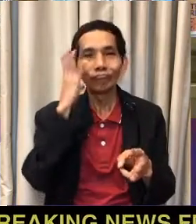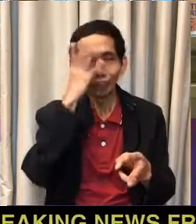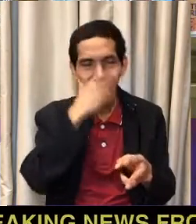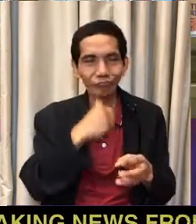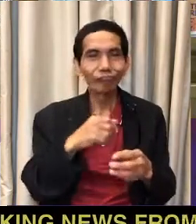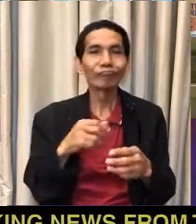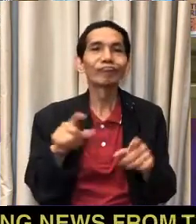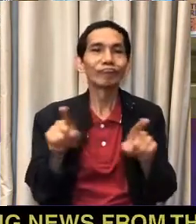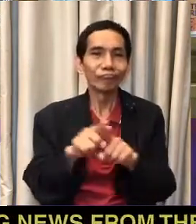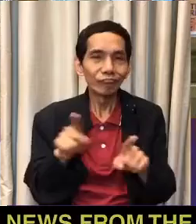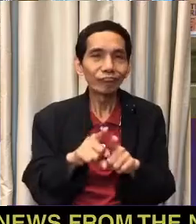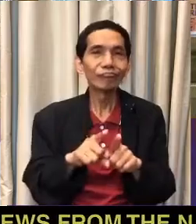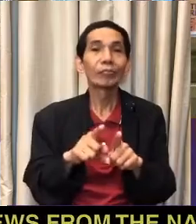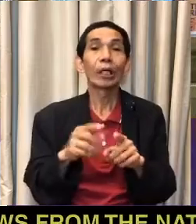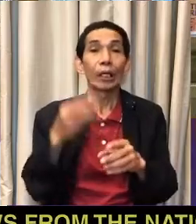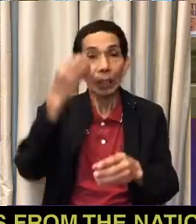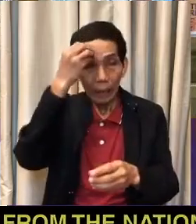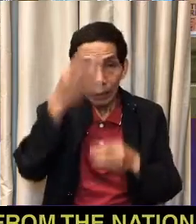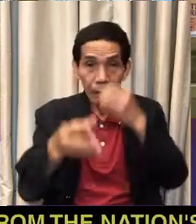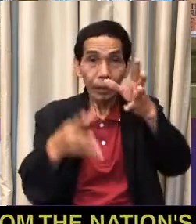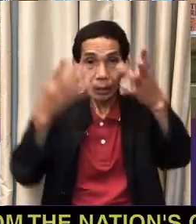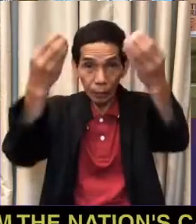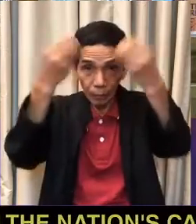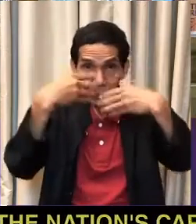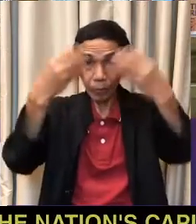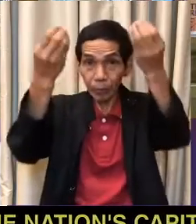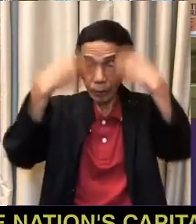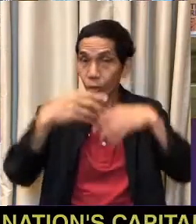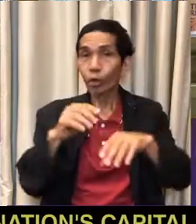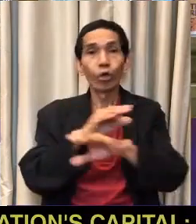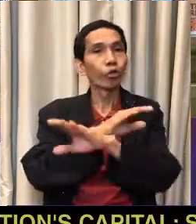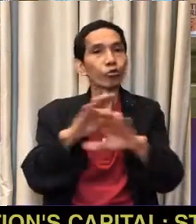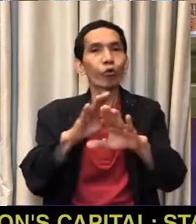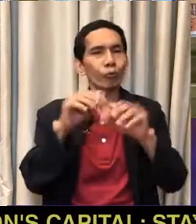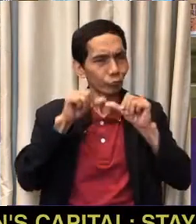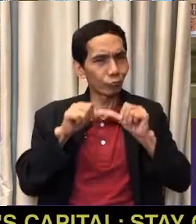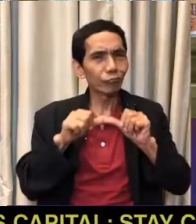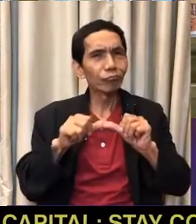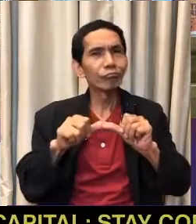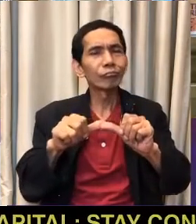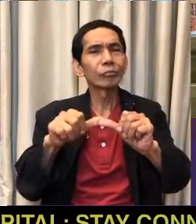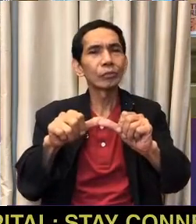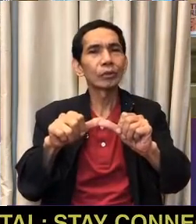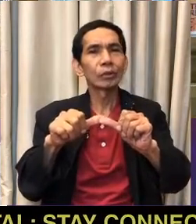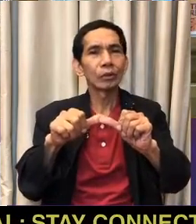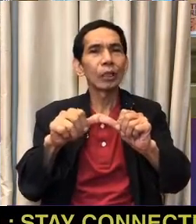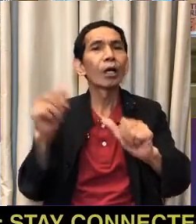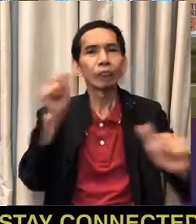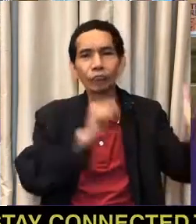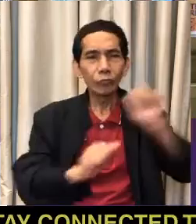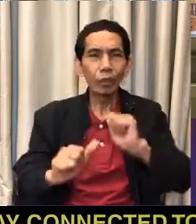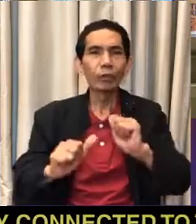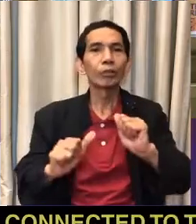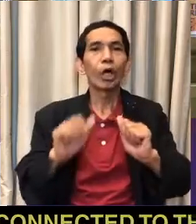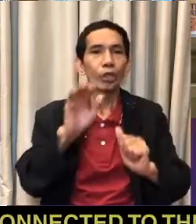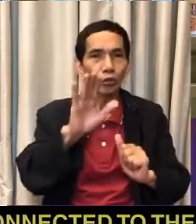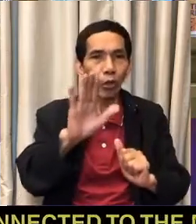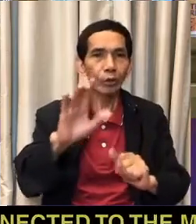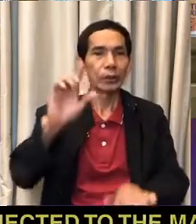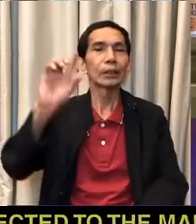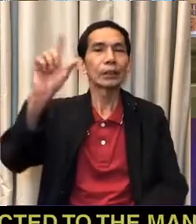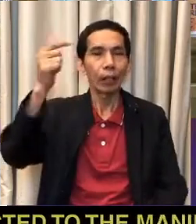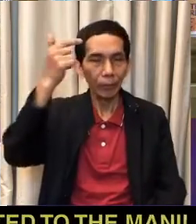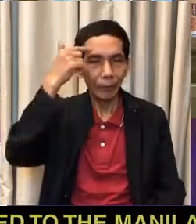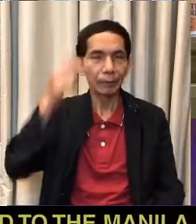maganda na rin na yung mga impormasyong ibinibigay nyo, huwag kayong magsasawa, aaktuhan naman ng inyong